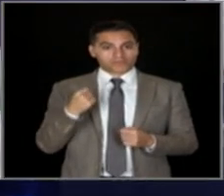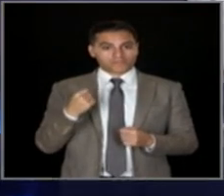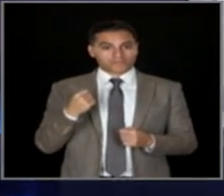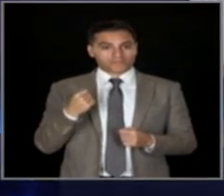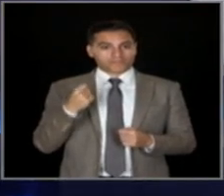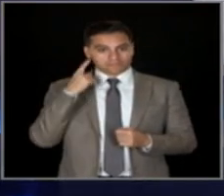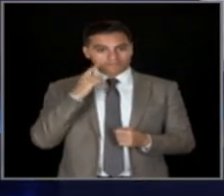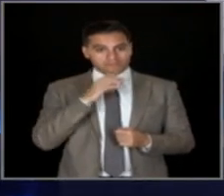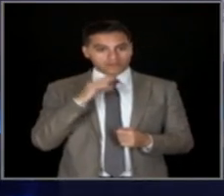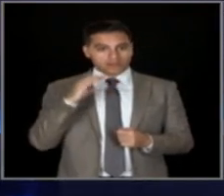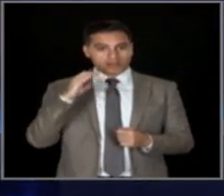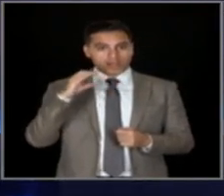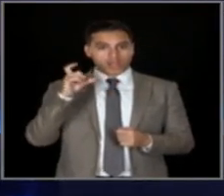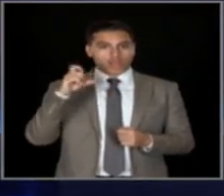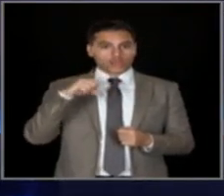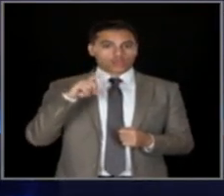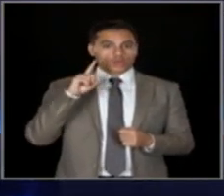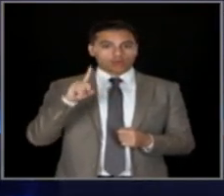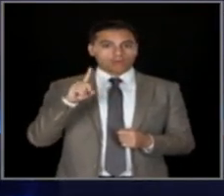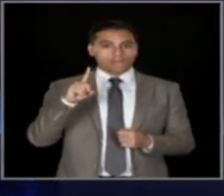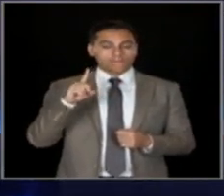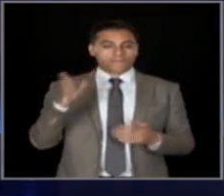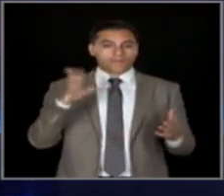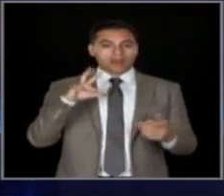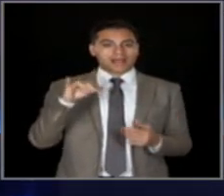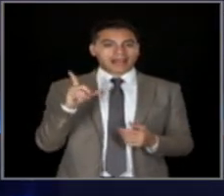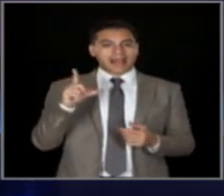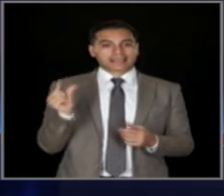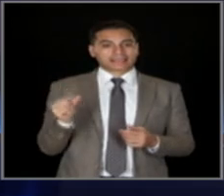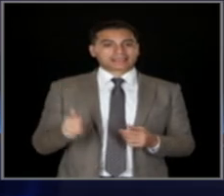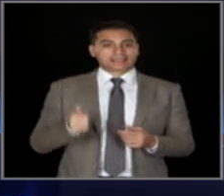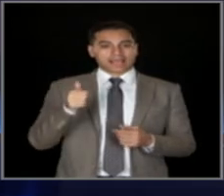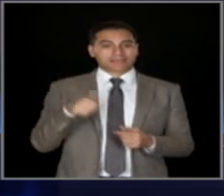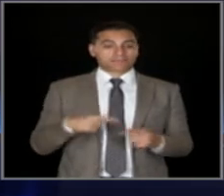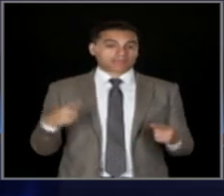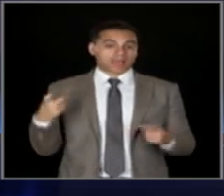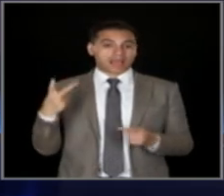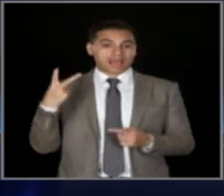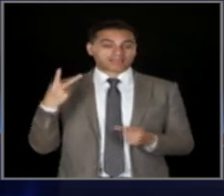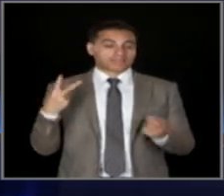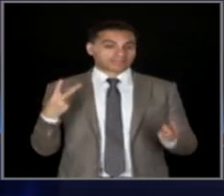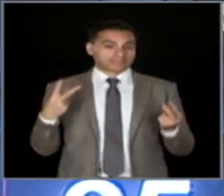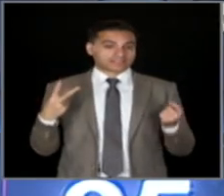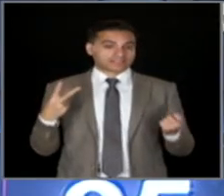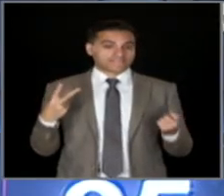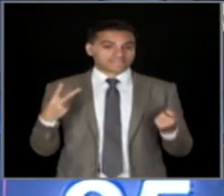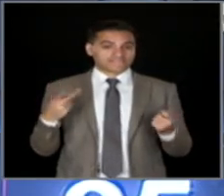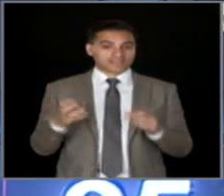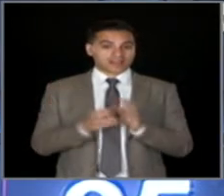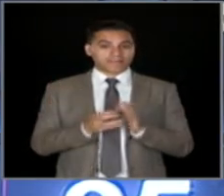جنوب أيرلندا في المحيط الأطلسي. هدفين بلا مقابل،